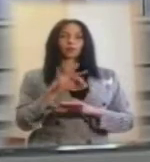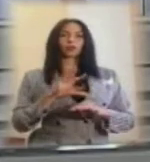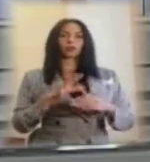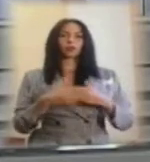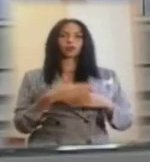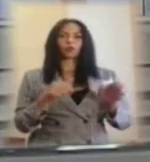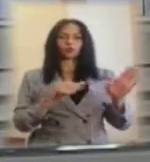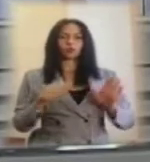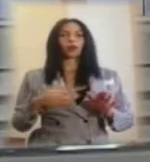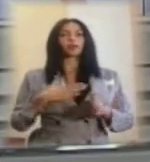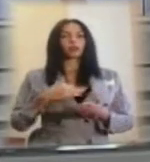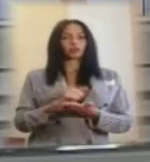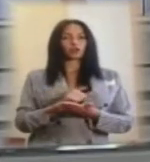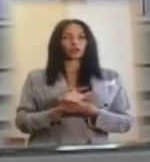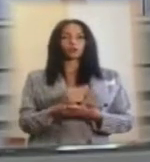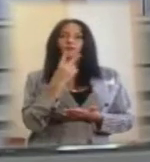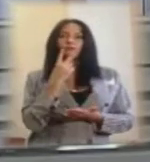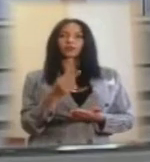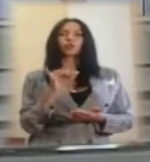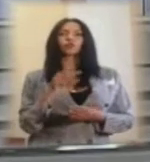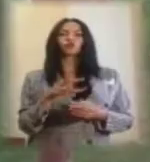Протопопова бачила, чим він завершився.